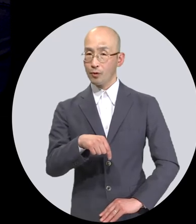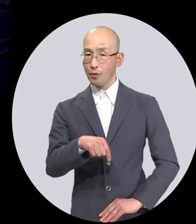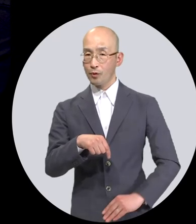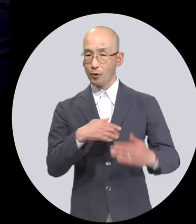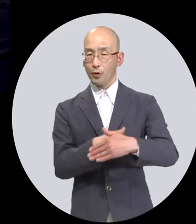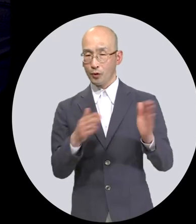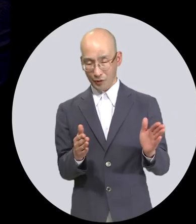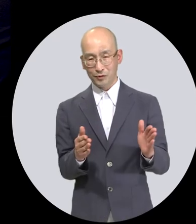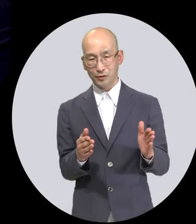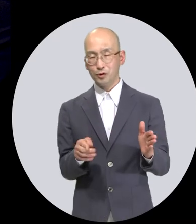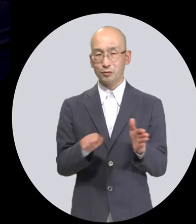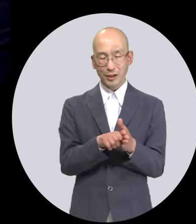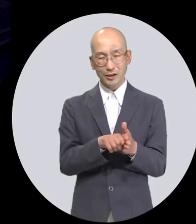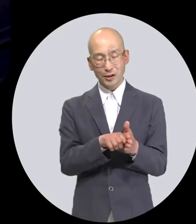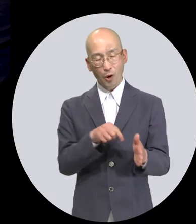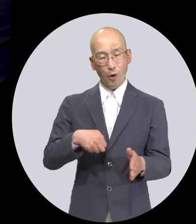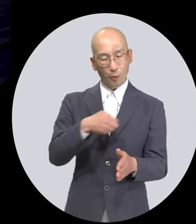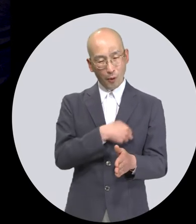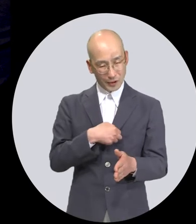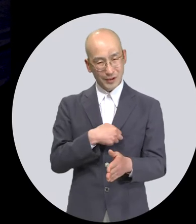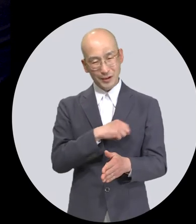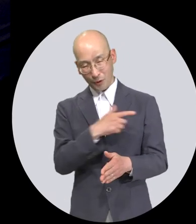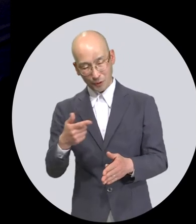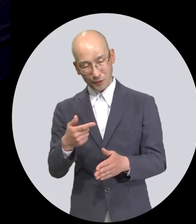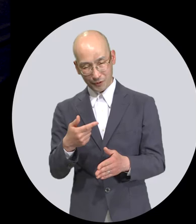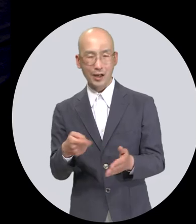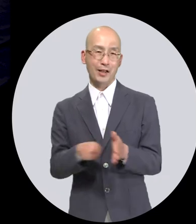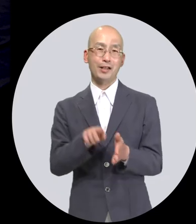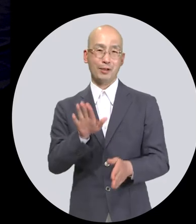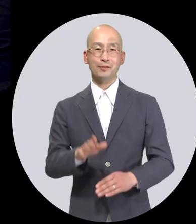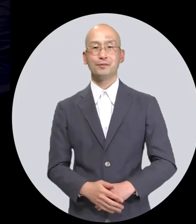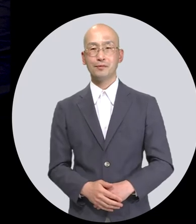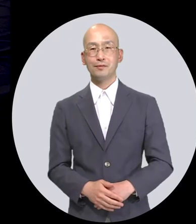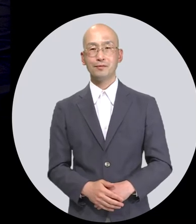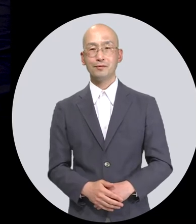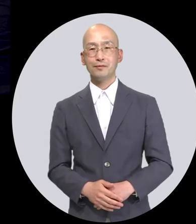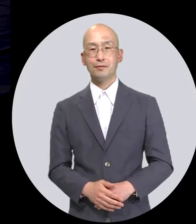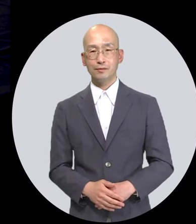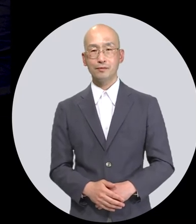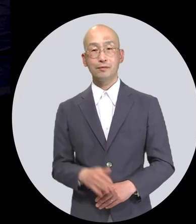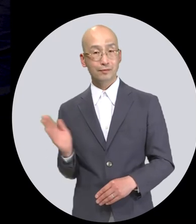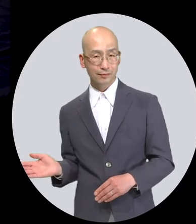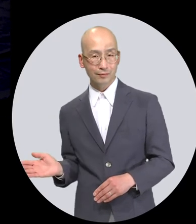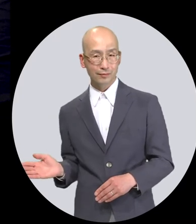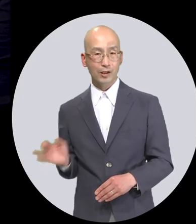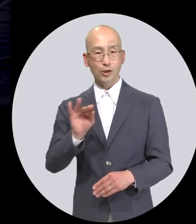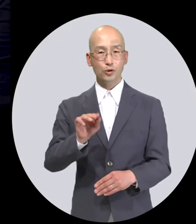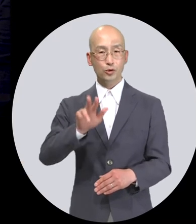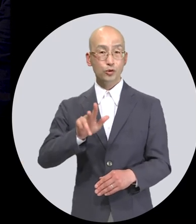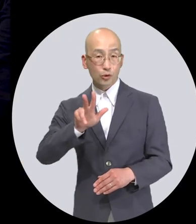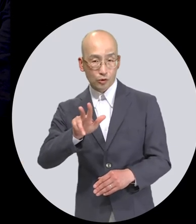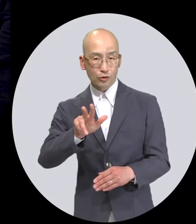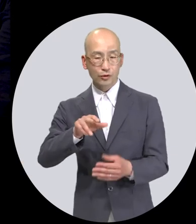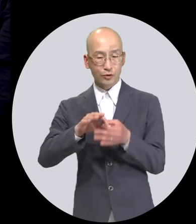この談話室に込められた思いがいろいろ載っています。ここにもラーニング